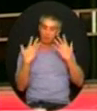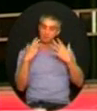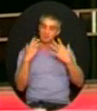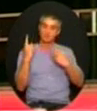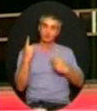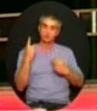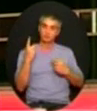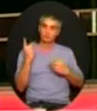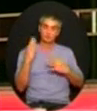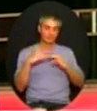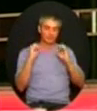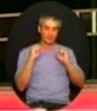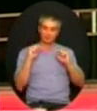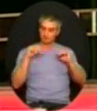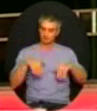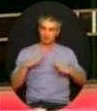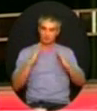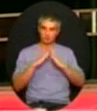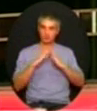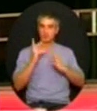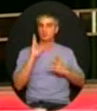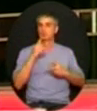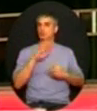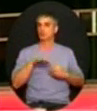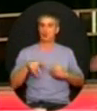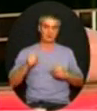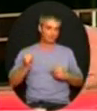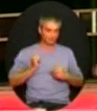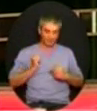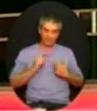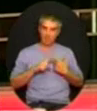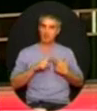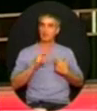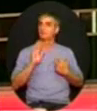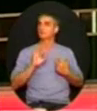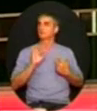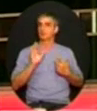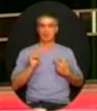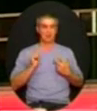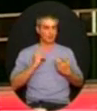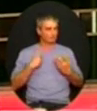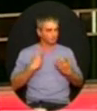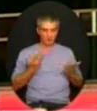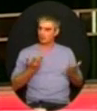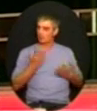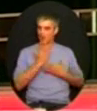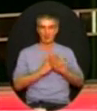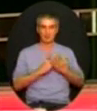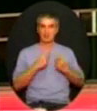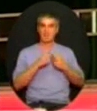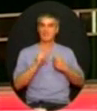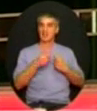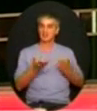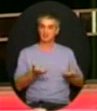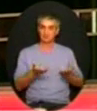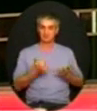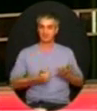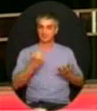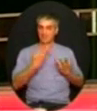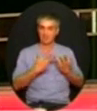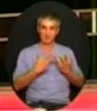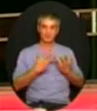ה-90, התבססו כאן, הילדים שלהם שרתו בצהל עם הילדים שלי, הם חלקם חברי כנסת